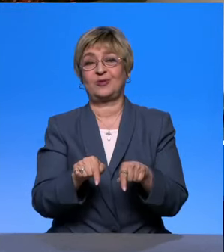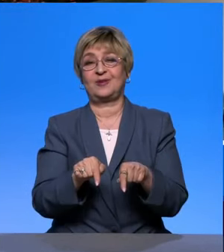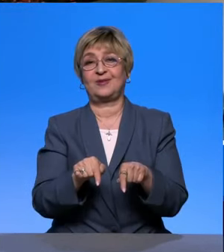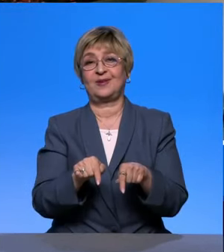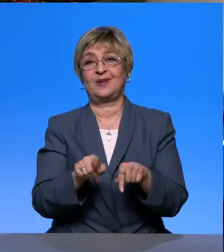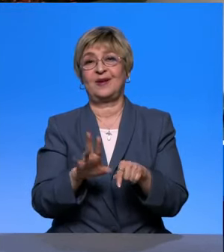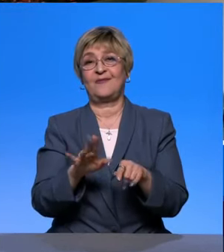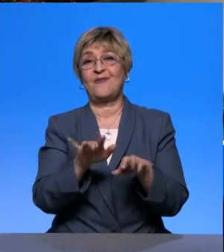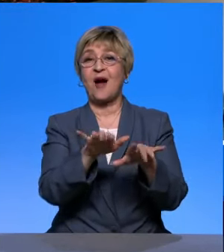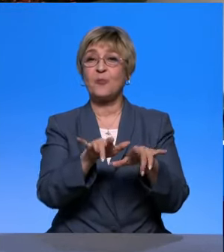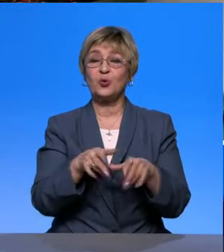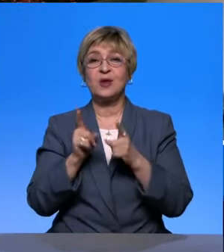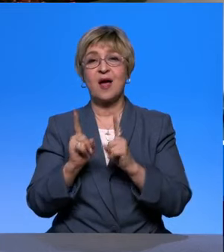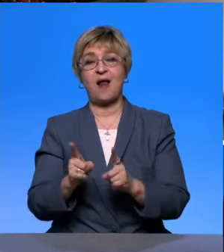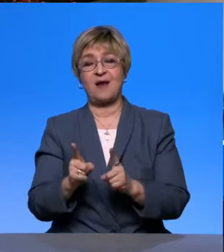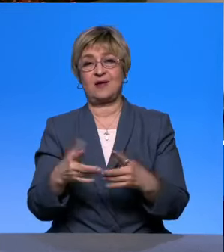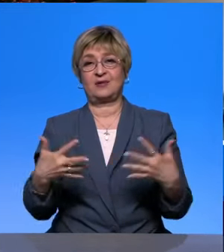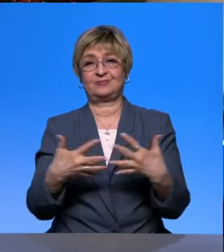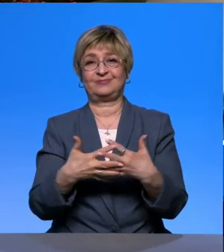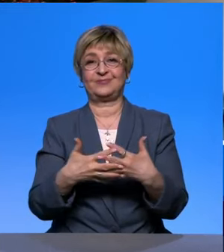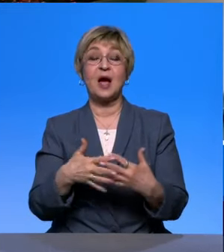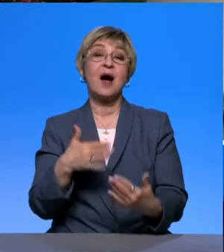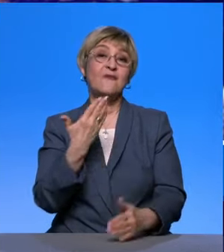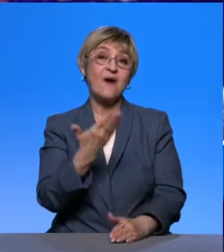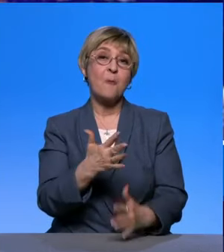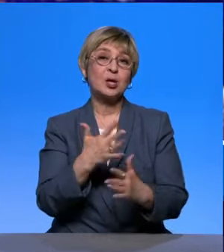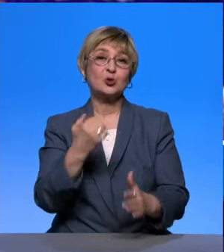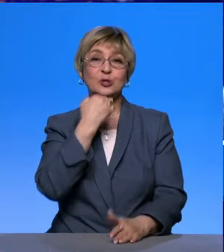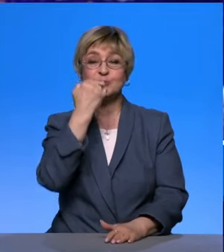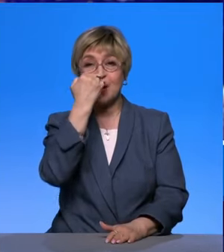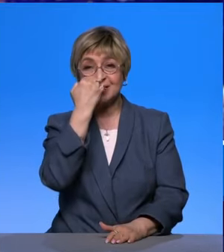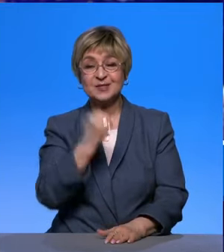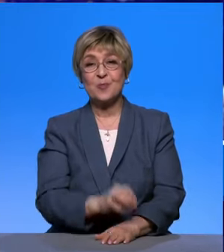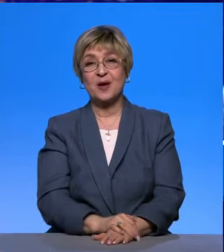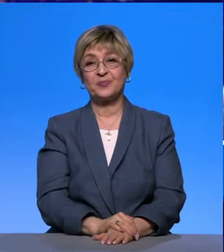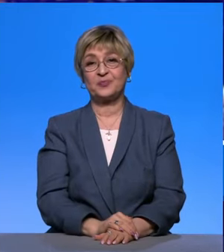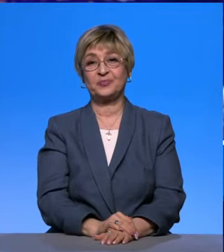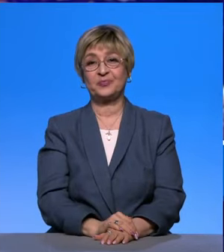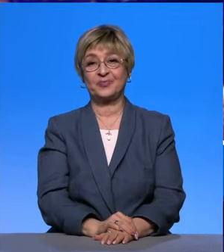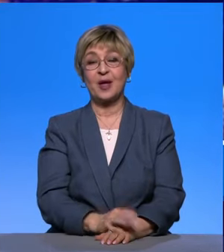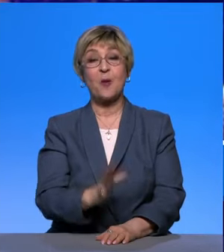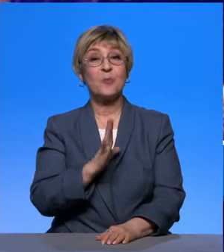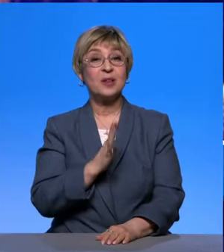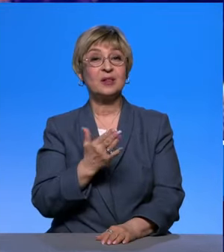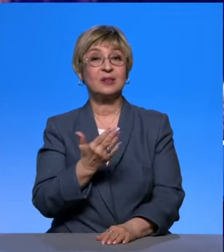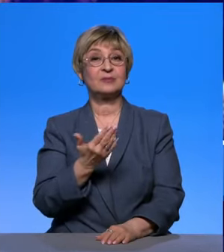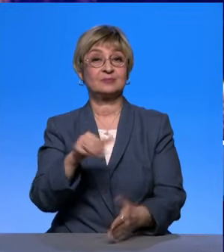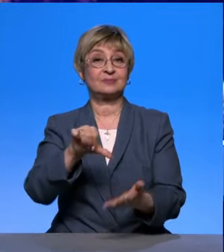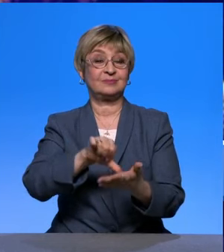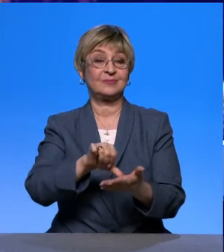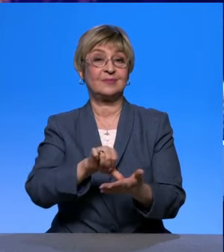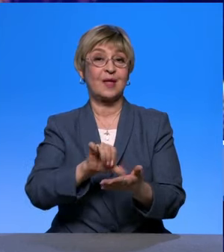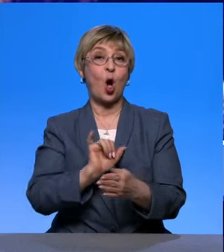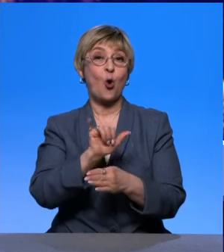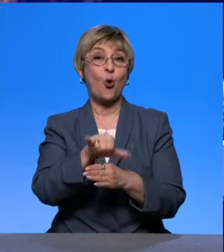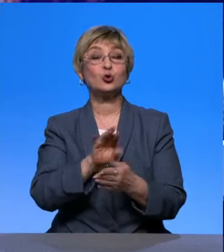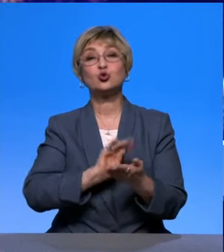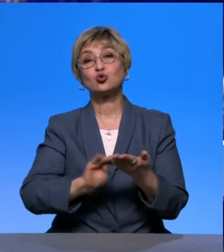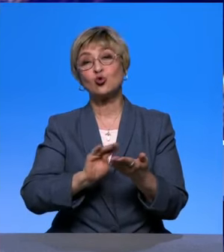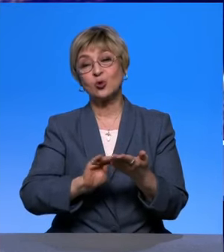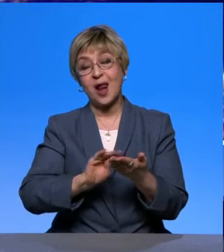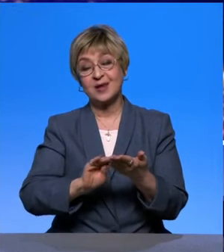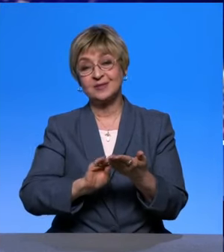фиджитал-спорте. Сергей Викторович, спасибо большое, что пришли к нам в студию. Сергей Дадыгин, журналист и член Международной ассоциации спортивной прессы, был у нас